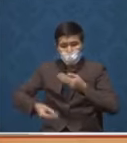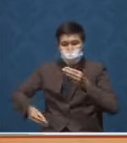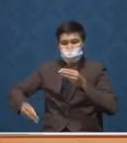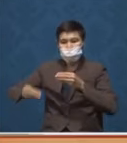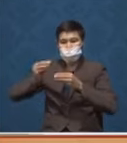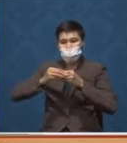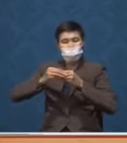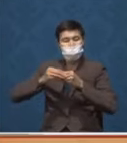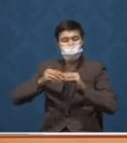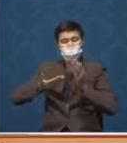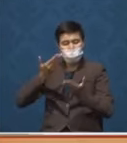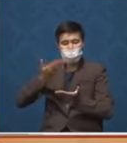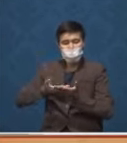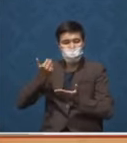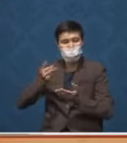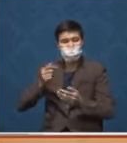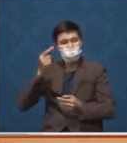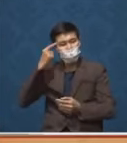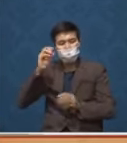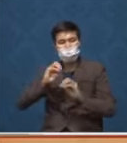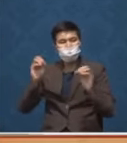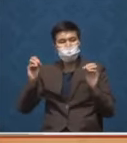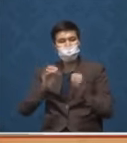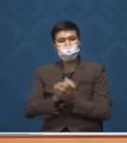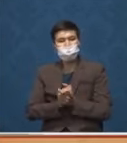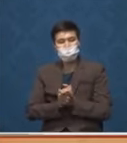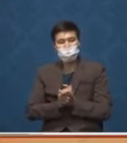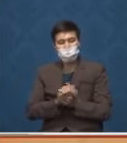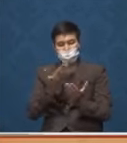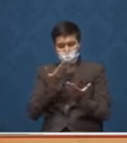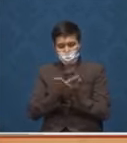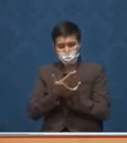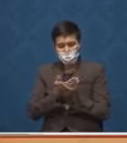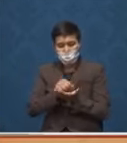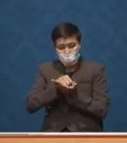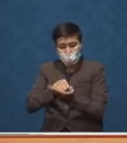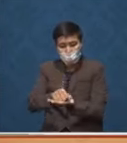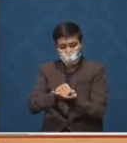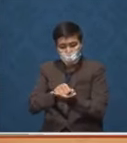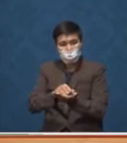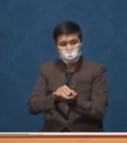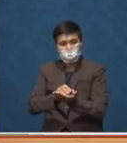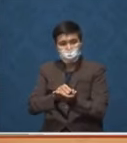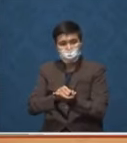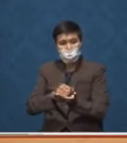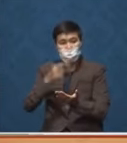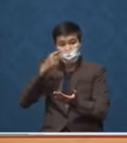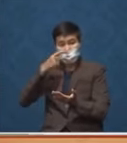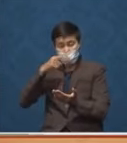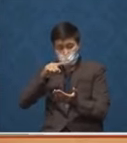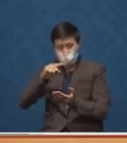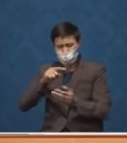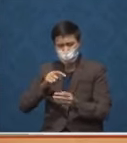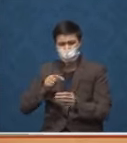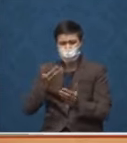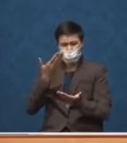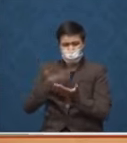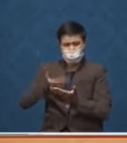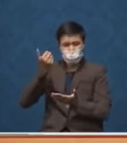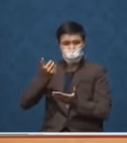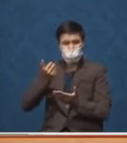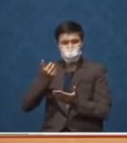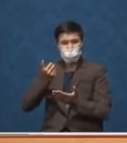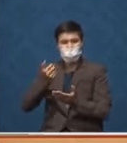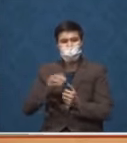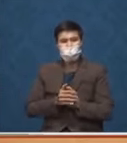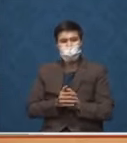การแต่ส่วนที่เรื่องราคาค่าบริการของประเทศเราเนี่ยสูงเกินไป